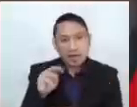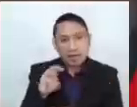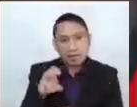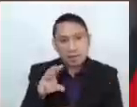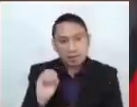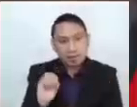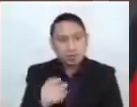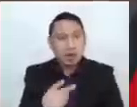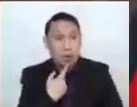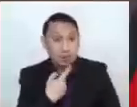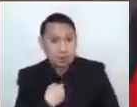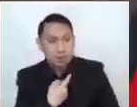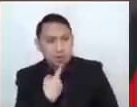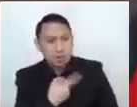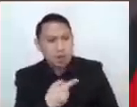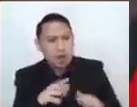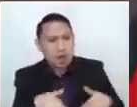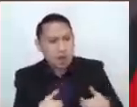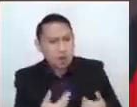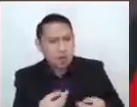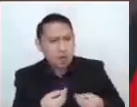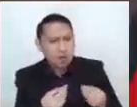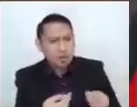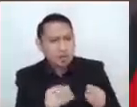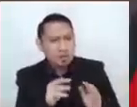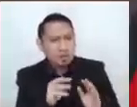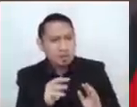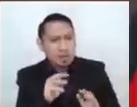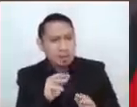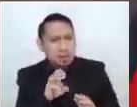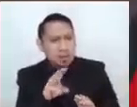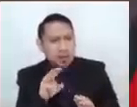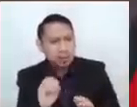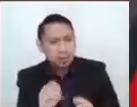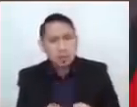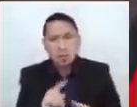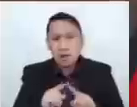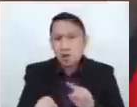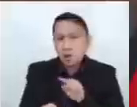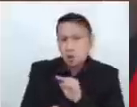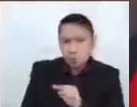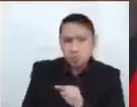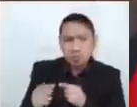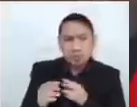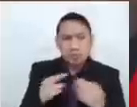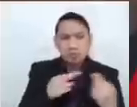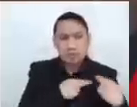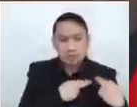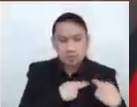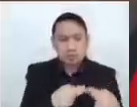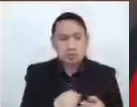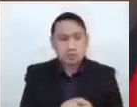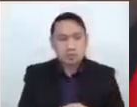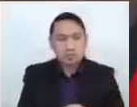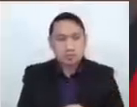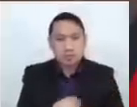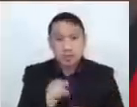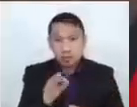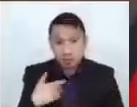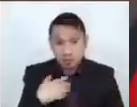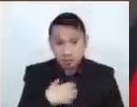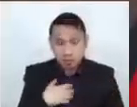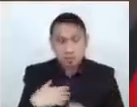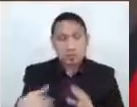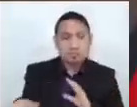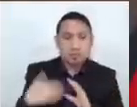I issue memo to your cabinet member? You just issue. Kung magreklamo, let them see me. Sabi ko, no, di ginawa po eh.